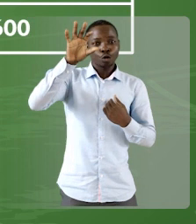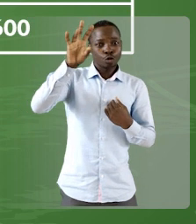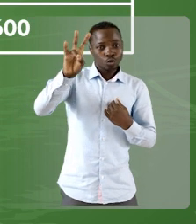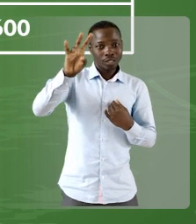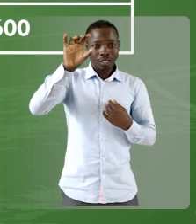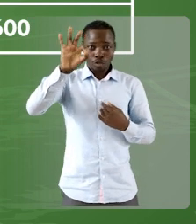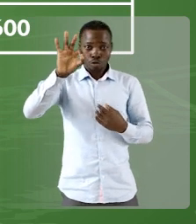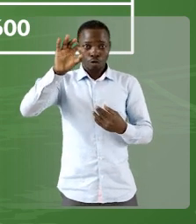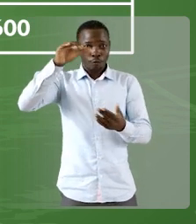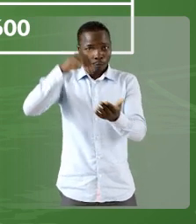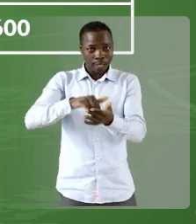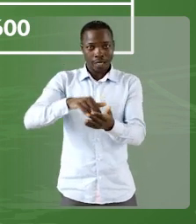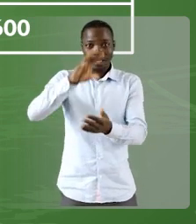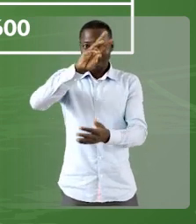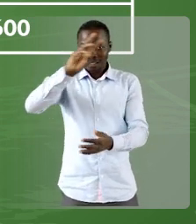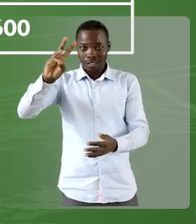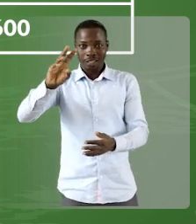kg par hectare.